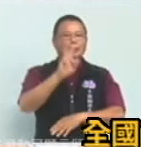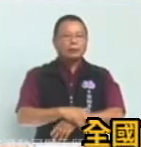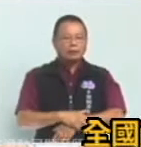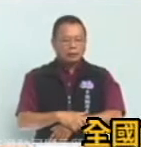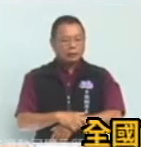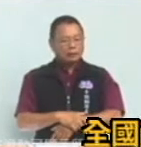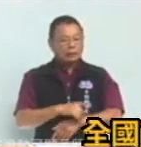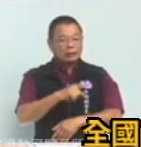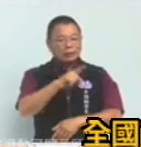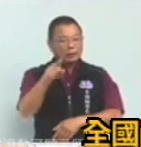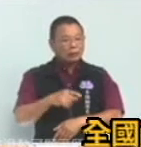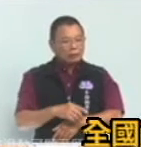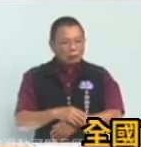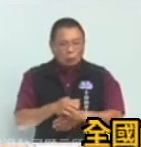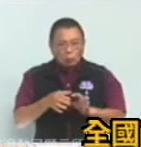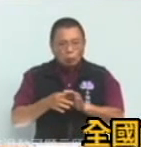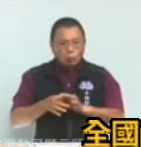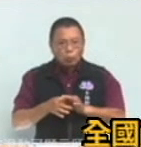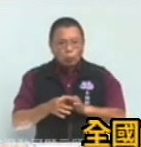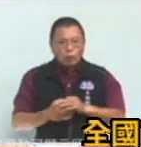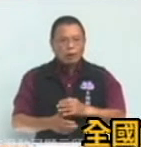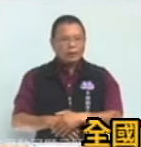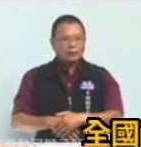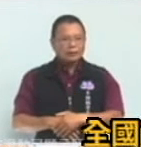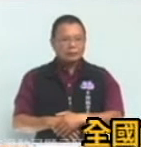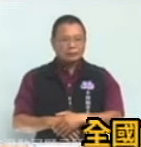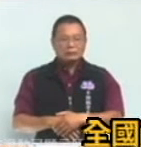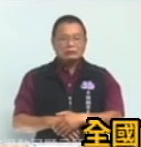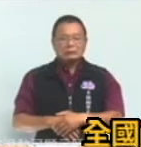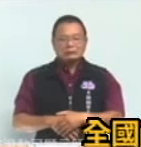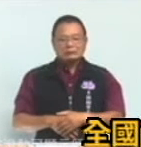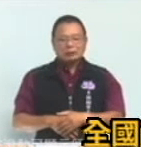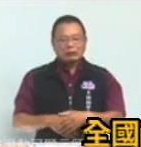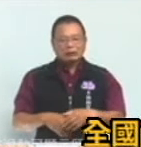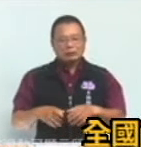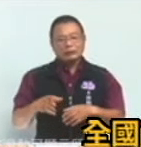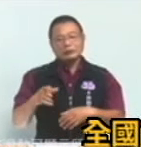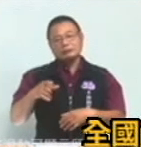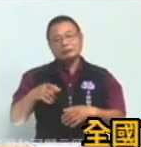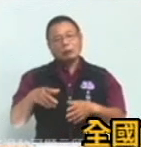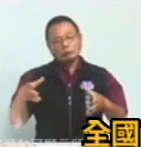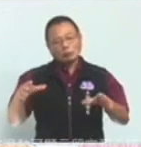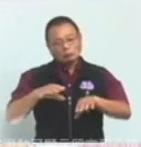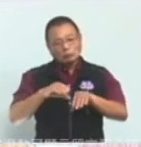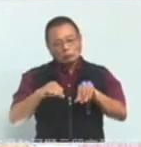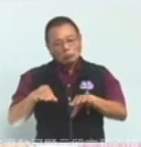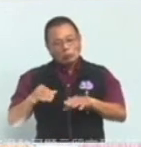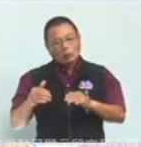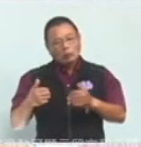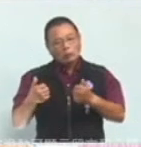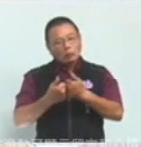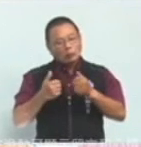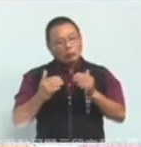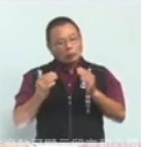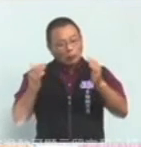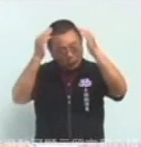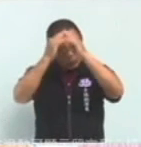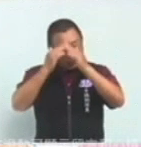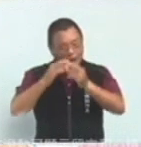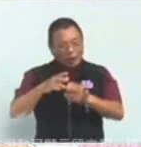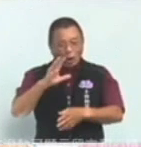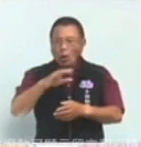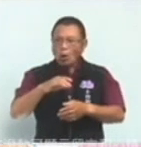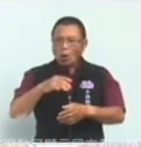例之前，大家都很关心，这个养生会馆所造成的群聚。那昨天新竹市有通报一